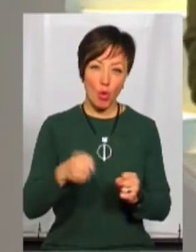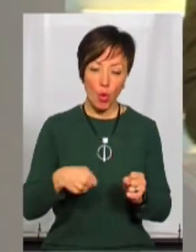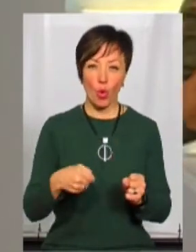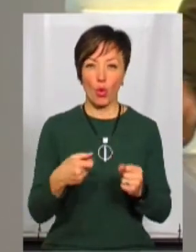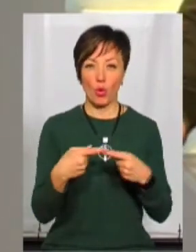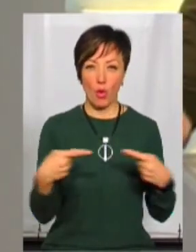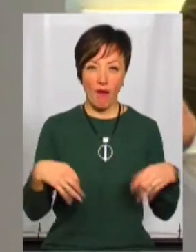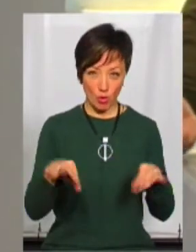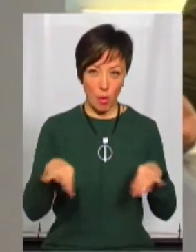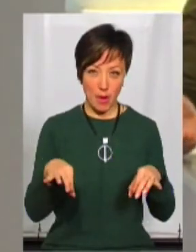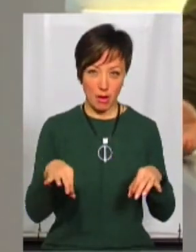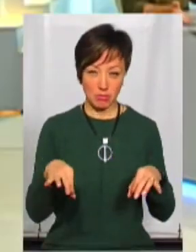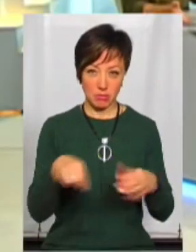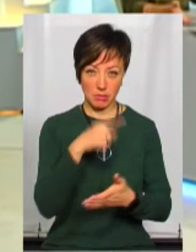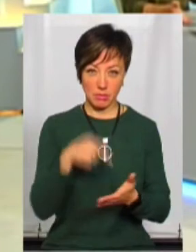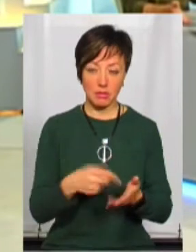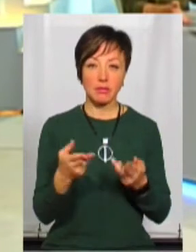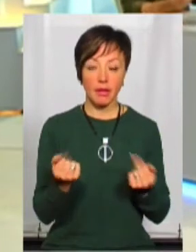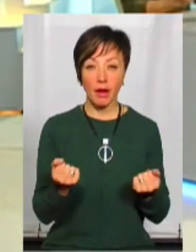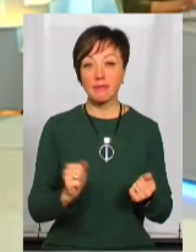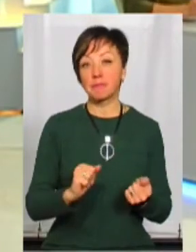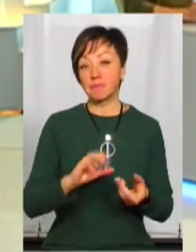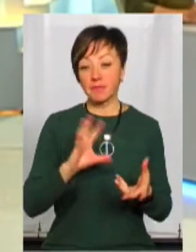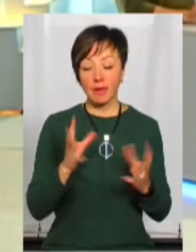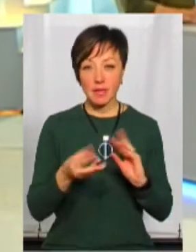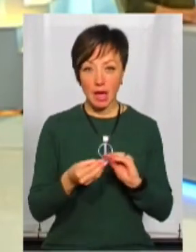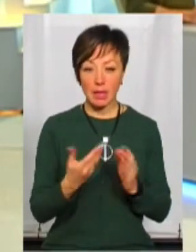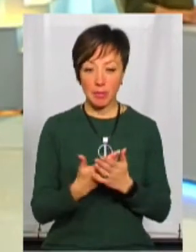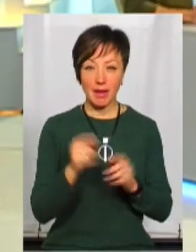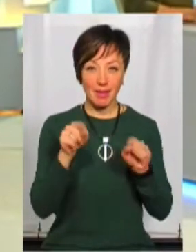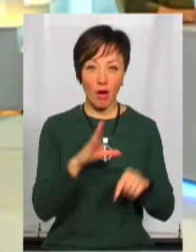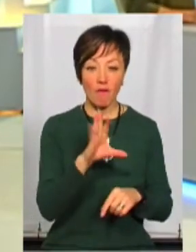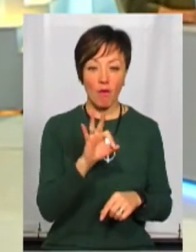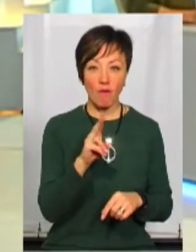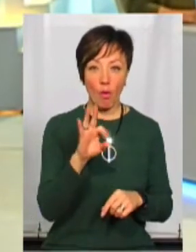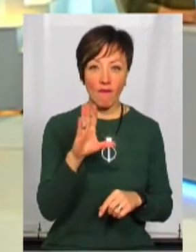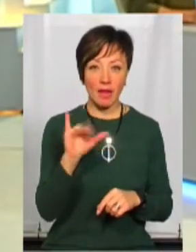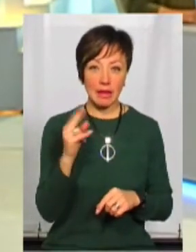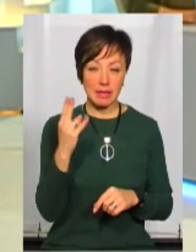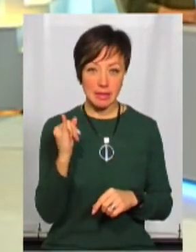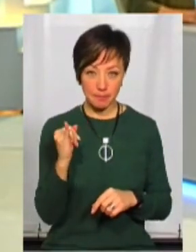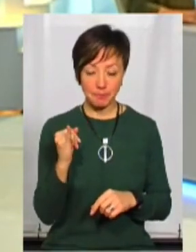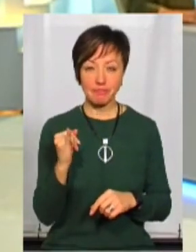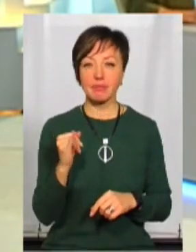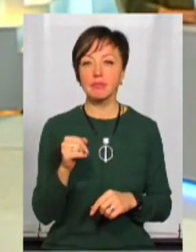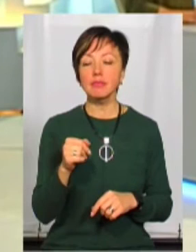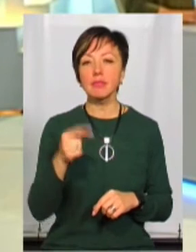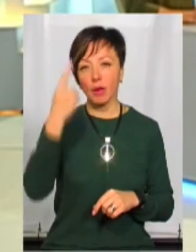і автомобіль. Так. Так, ну, взагалі, якщо беремо по Вовковинецькій громаді, то поліцейський офіцер громади,